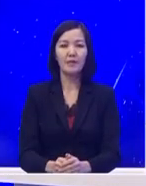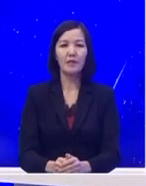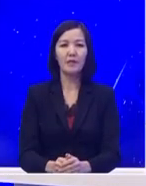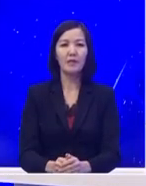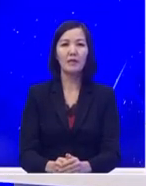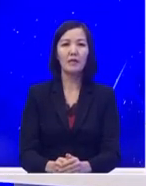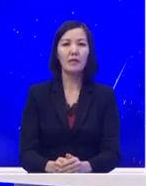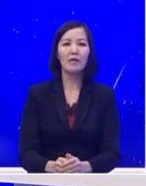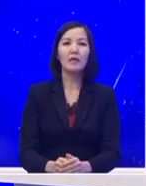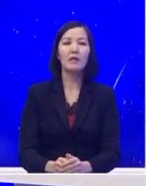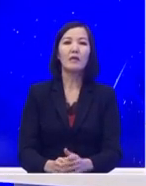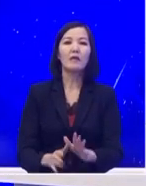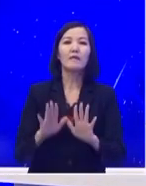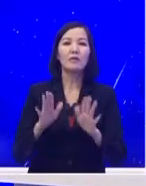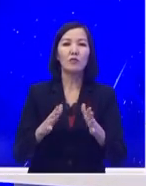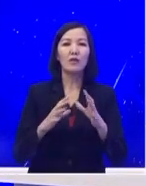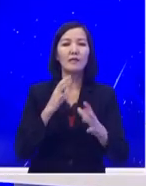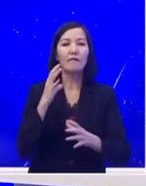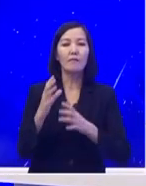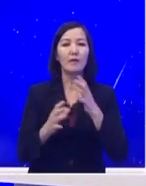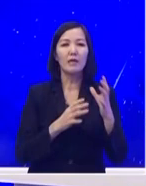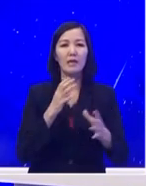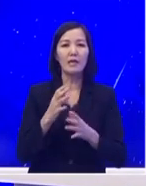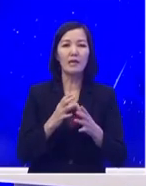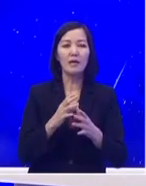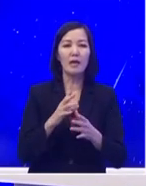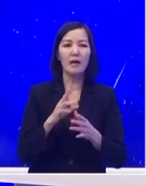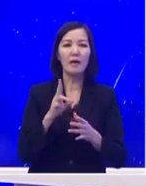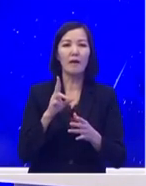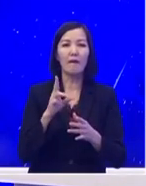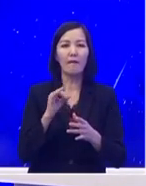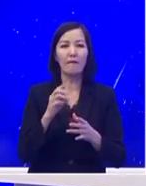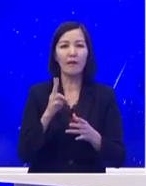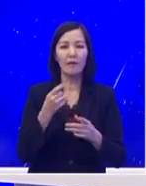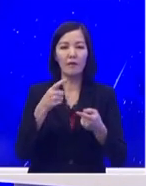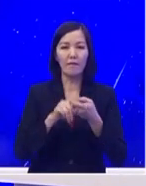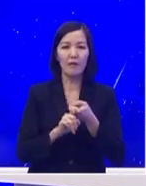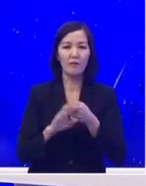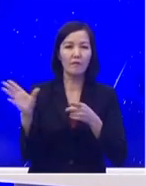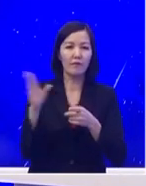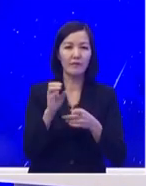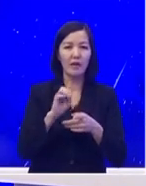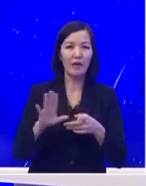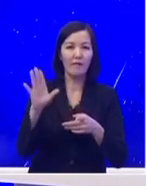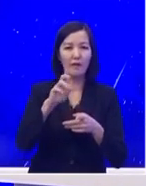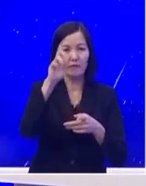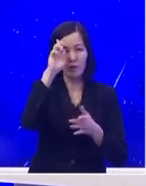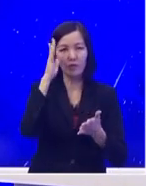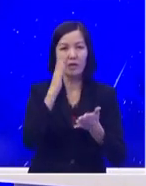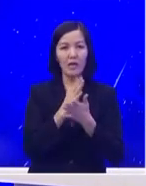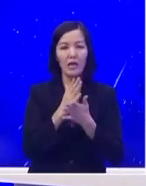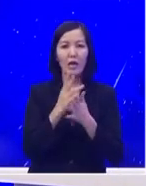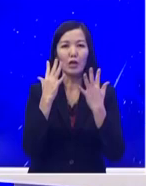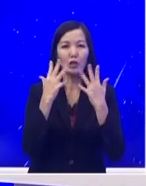И далее по теме о ситуации в мире. Эпидемиологический кризис разразился почти во всех странах Евросоюза. Число